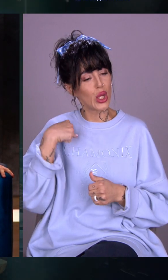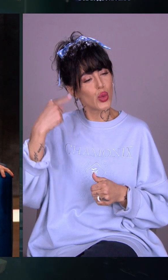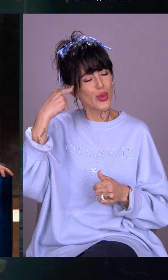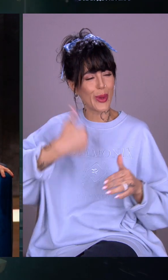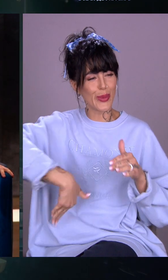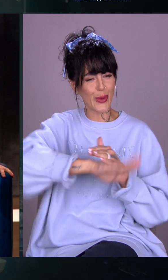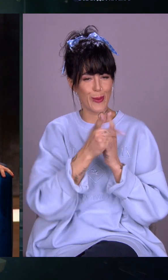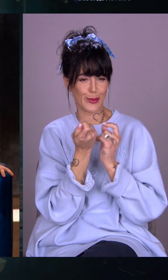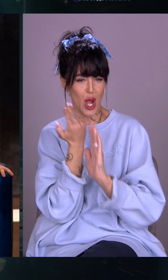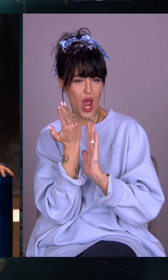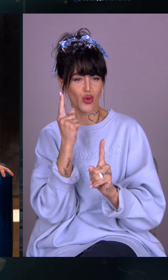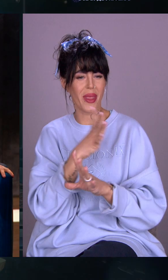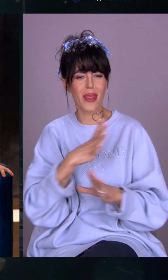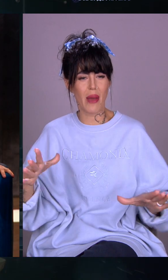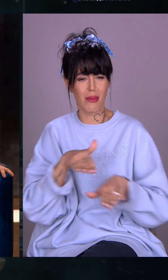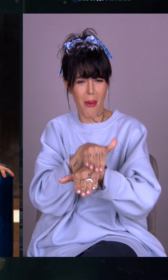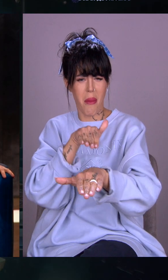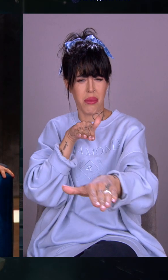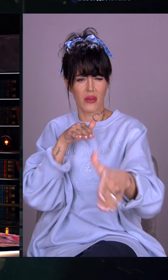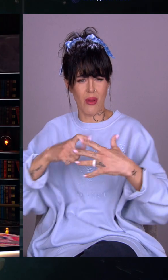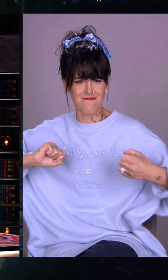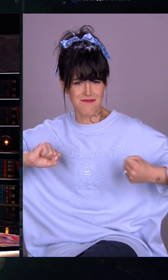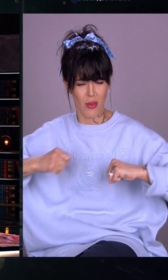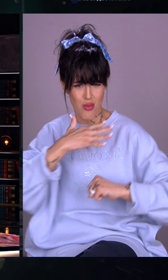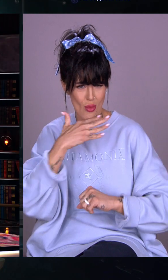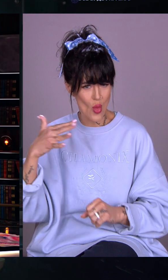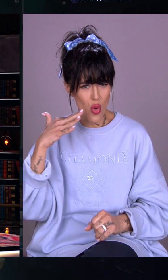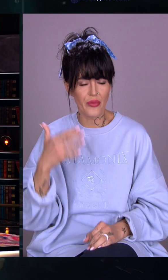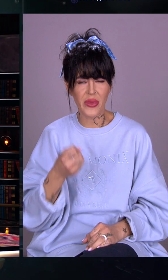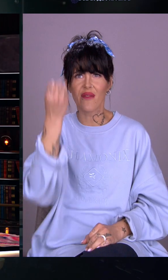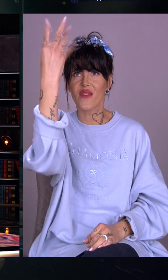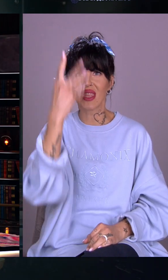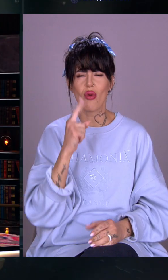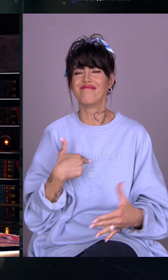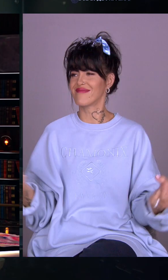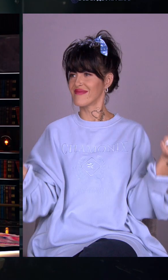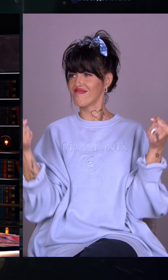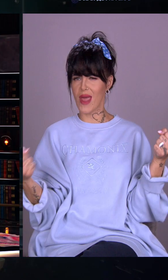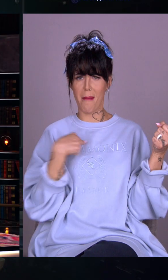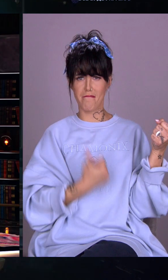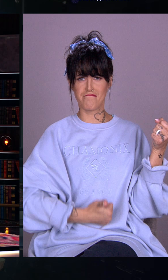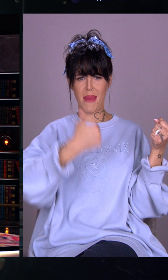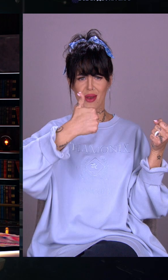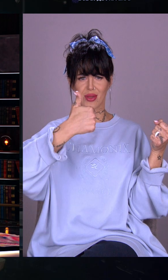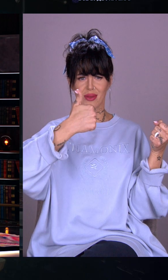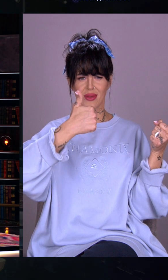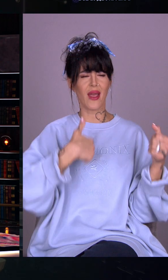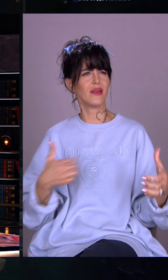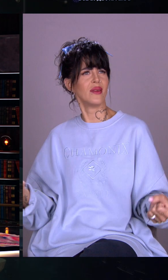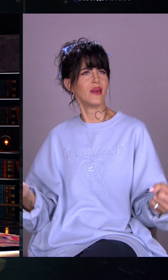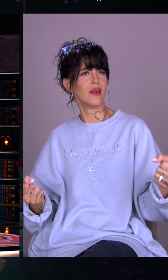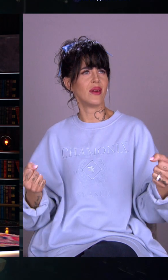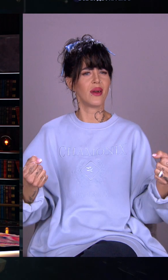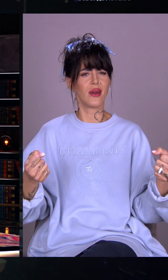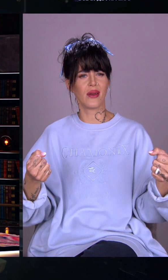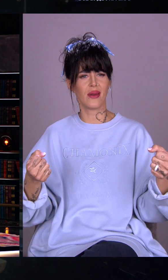щоб, знаєш, без пробок, без нічого, щоб не тягнутися. І перший світофор, зелений, я самий перший, я клас. От. Перший, у мене куліса